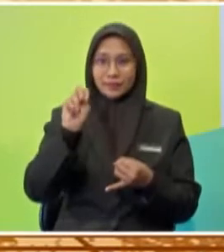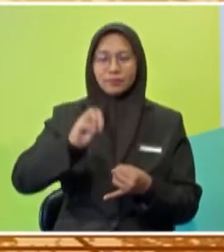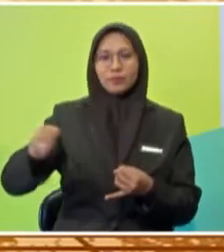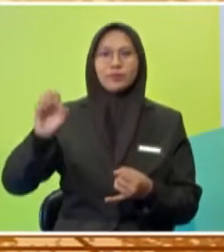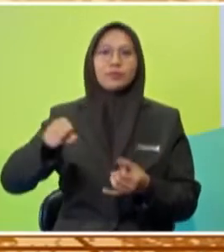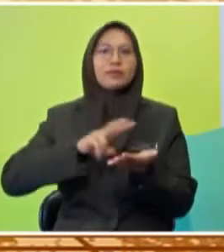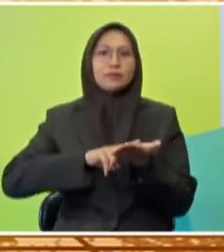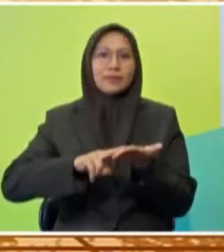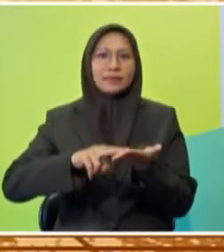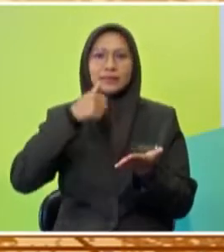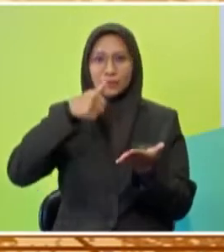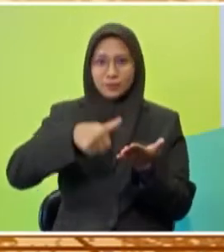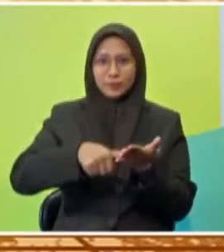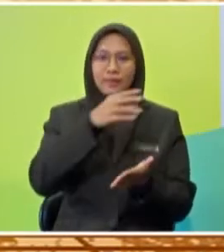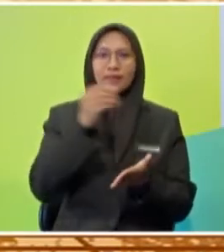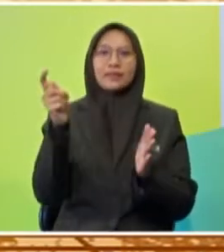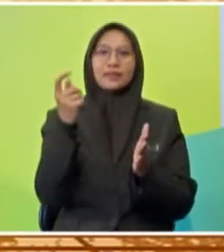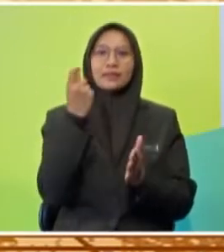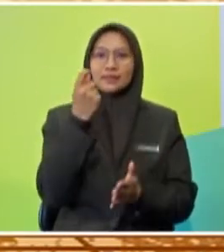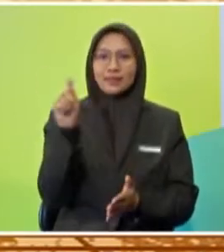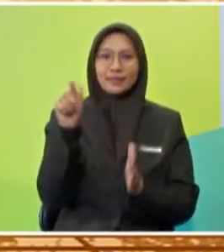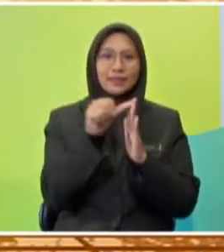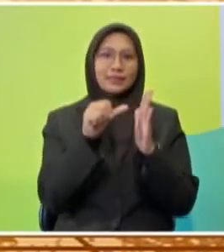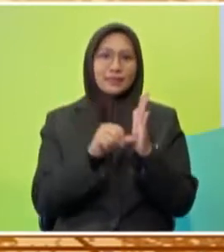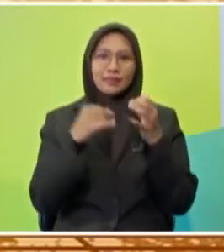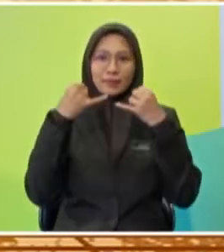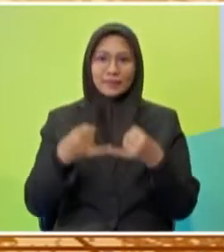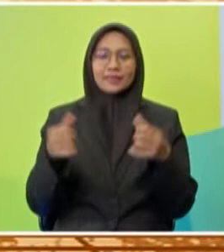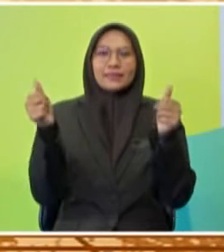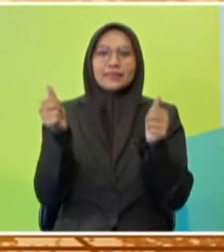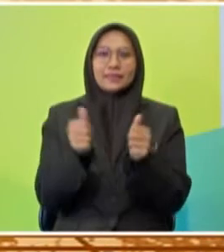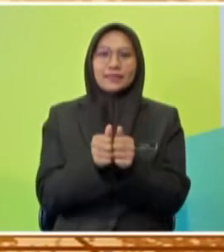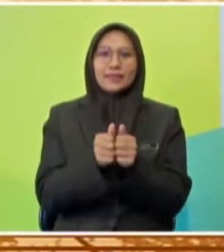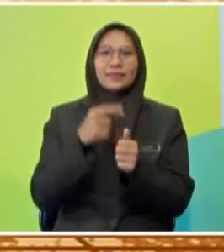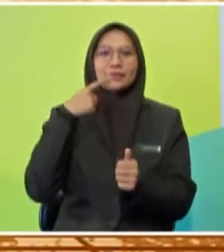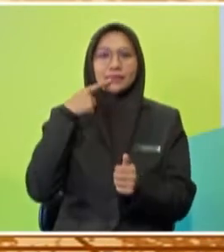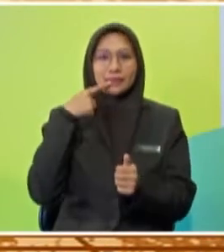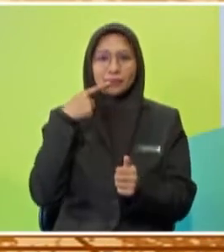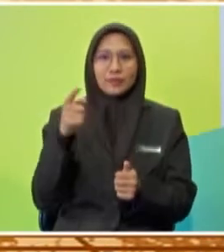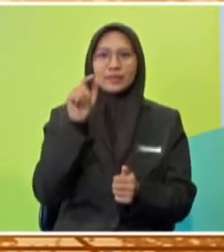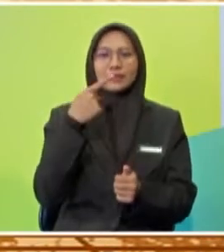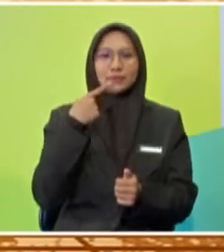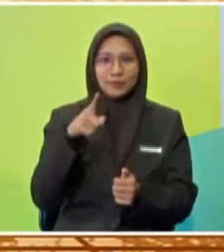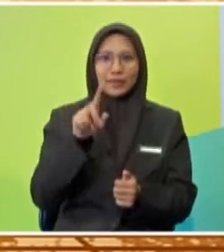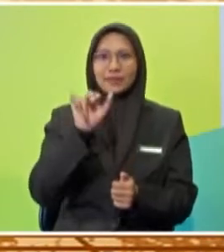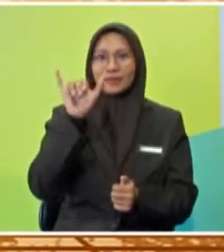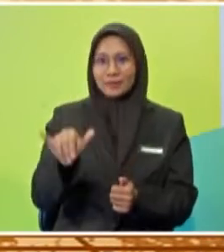tidak rasmi dan teks pengacaraan dengan sebutan dan intonasi yang betul. Yang kedua, murid-murid